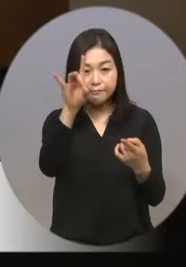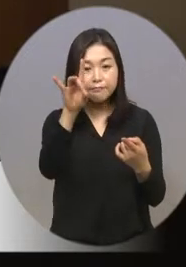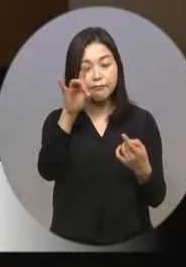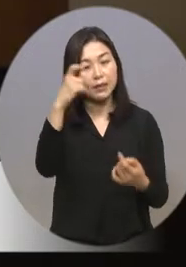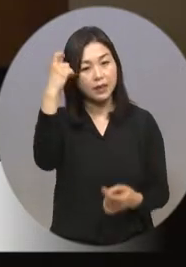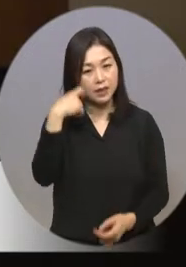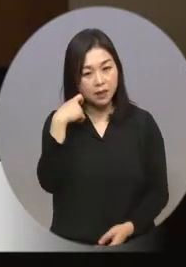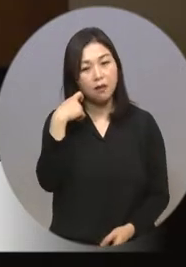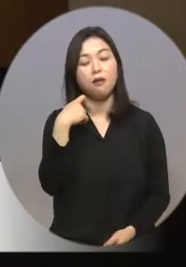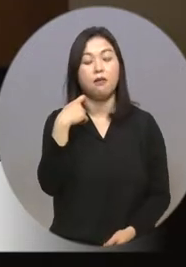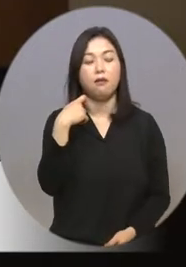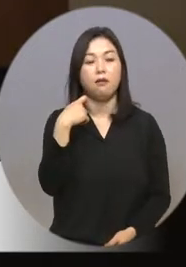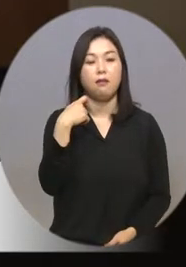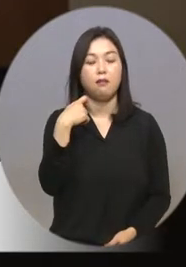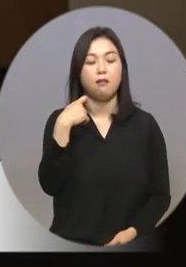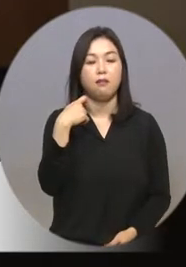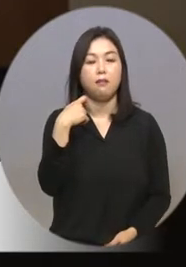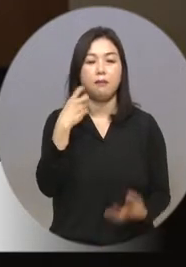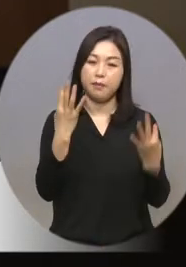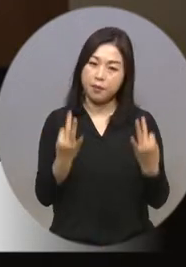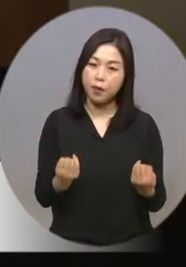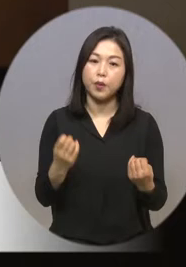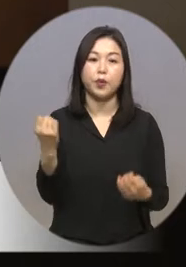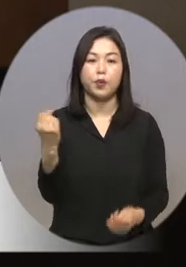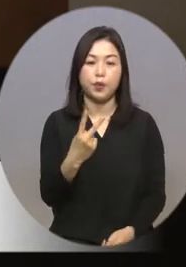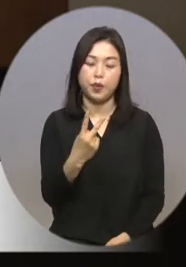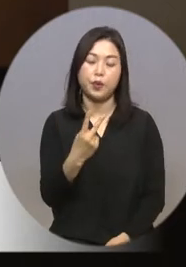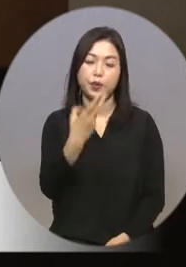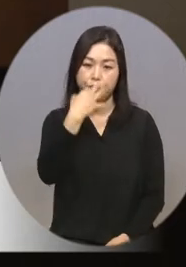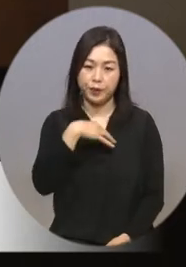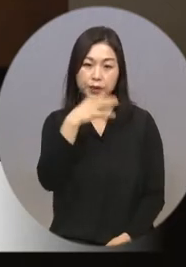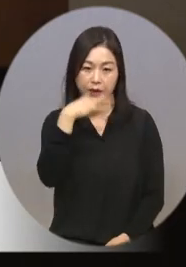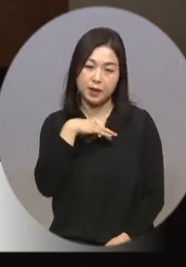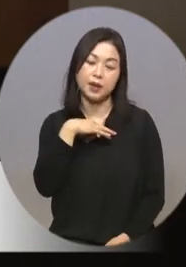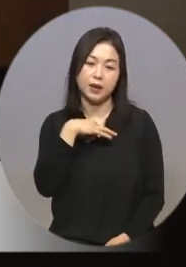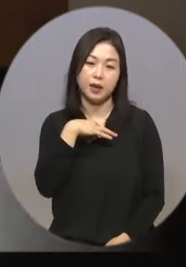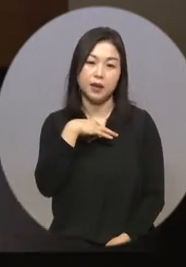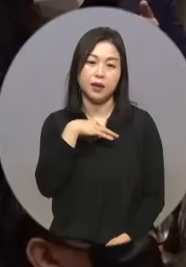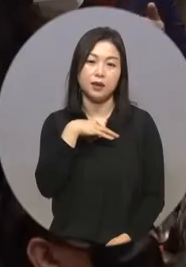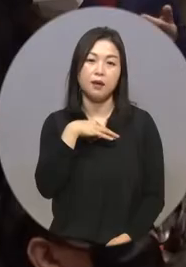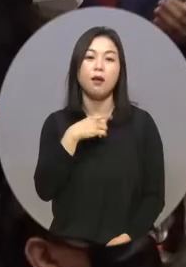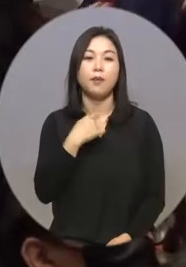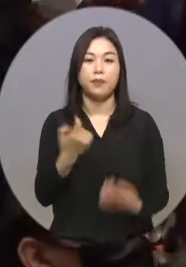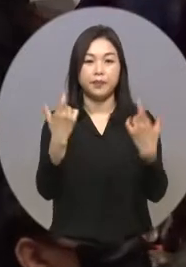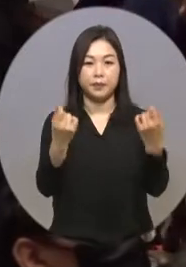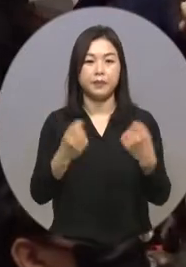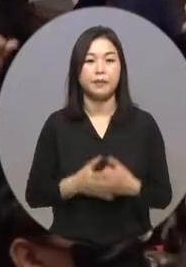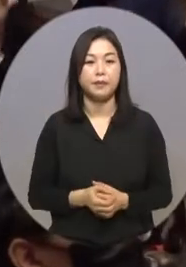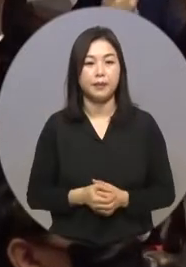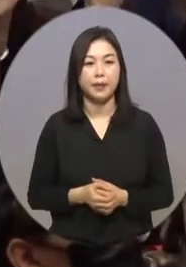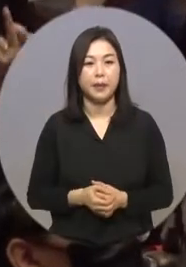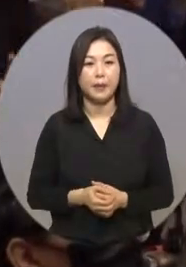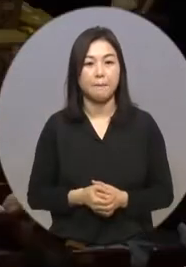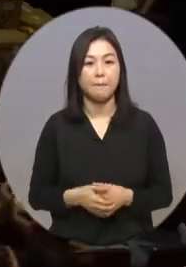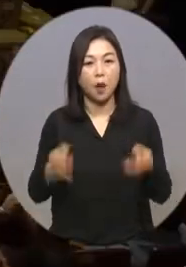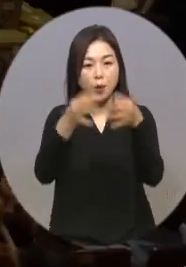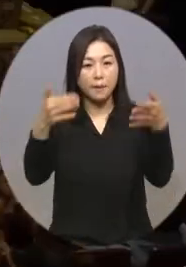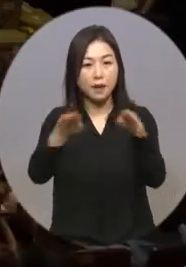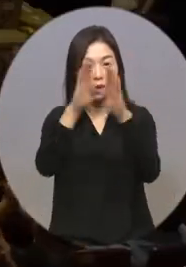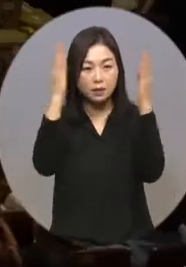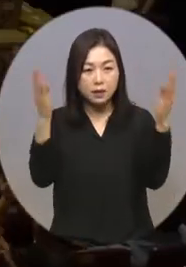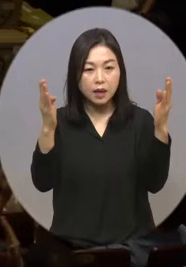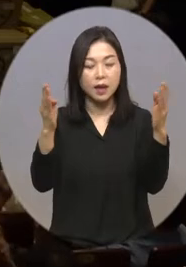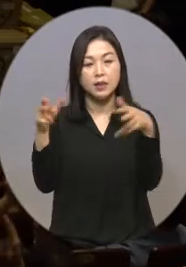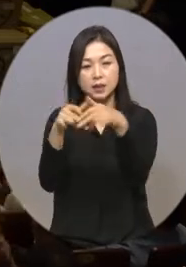많이 느끼고 발작의 골인 더 가슴을 앞서 오랜만에 열리는 자가 장애인과